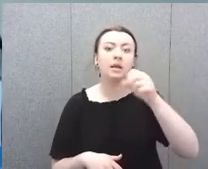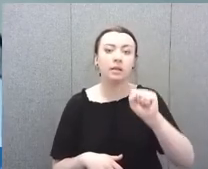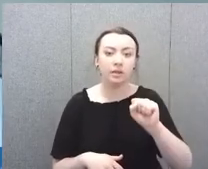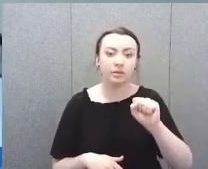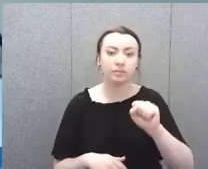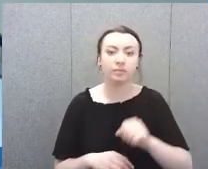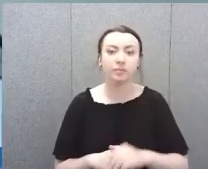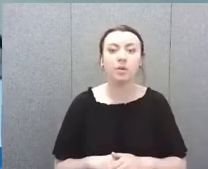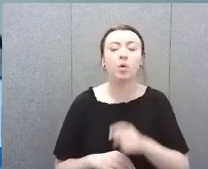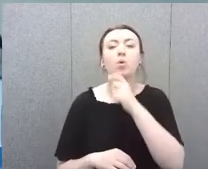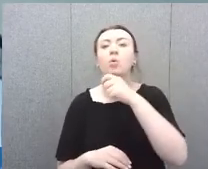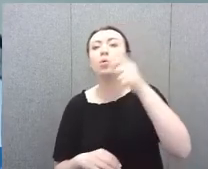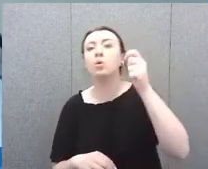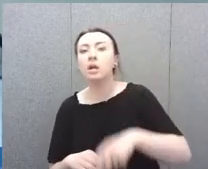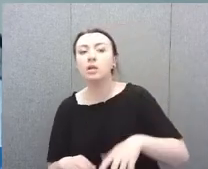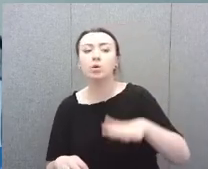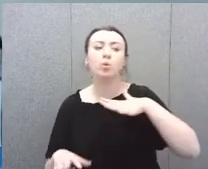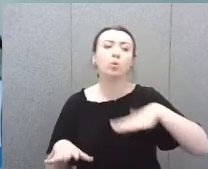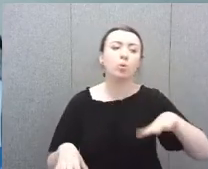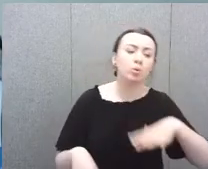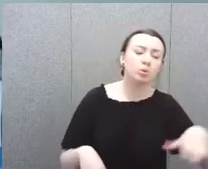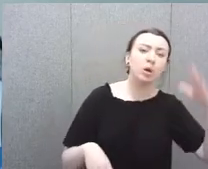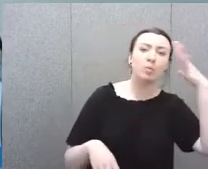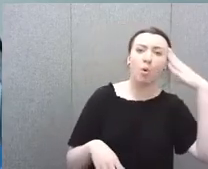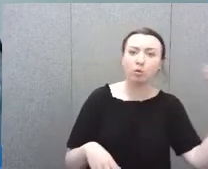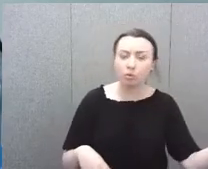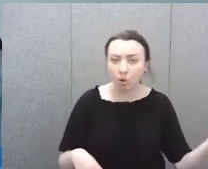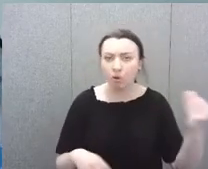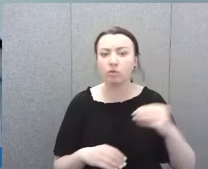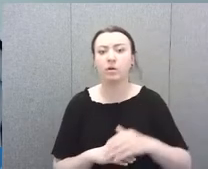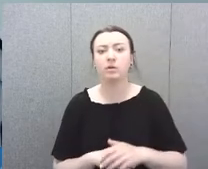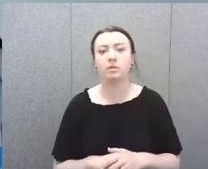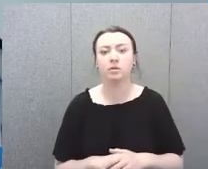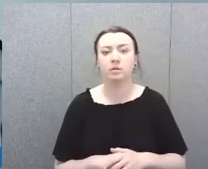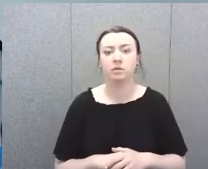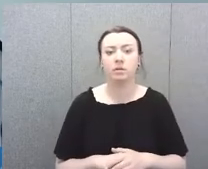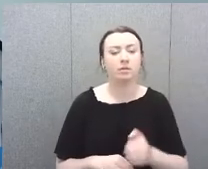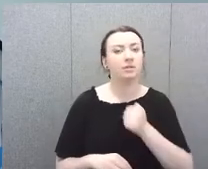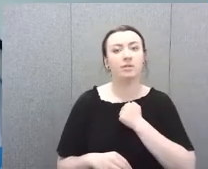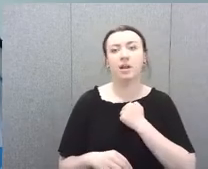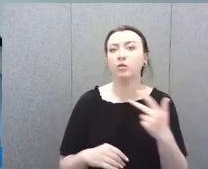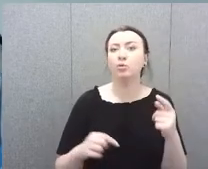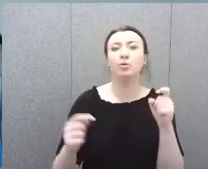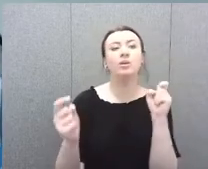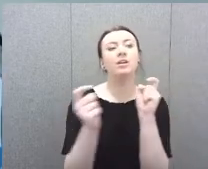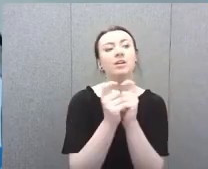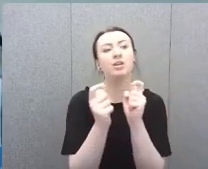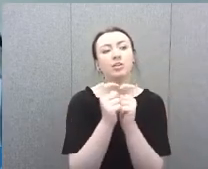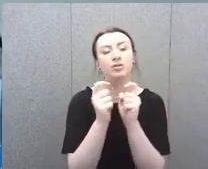ни Грузия, ни Молдова не имеют каких-то